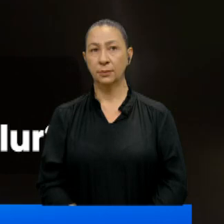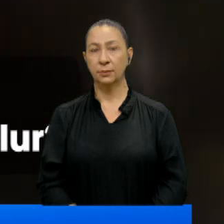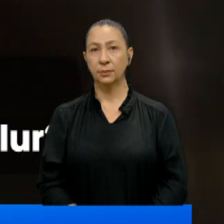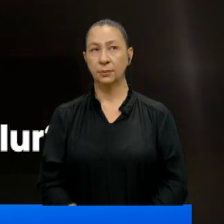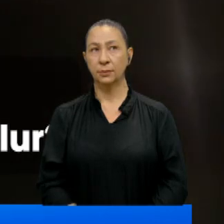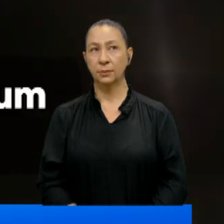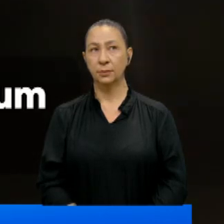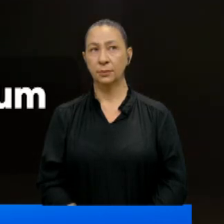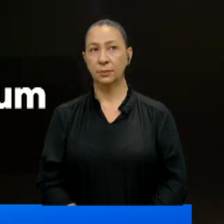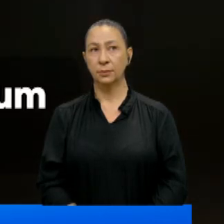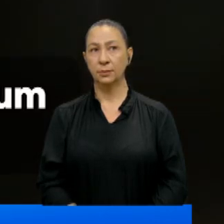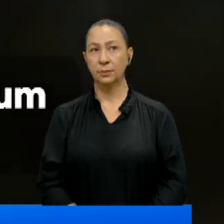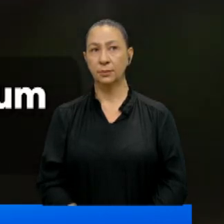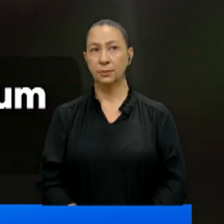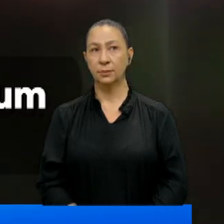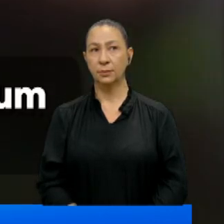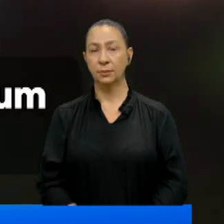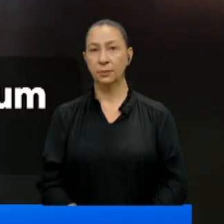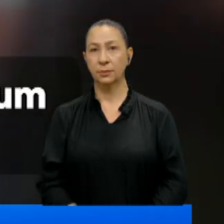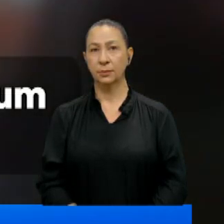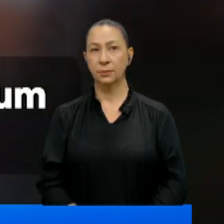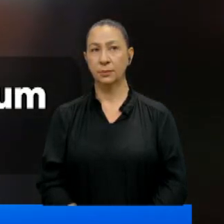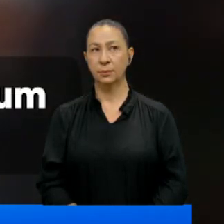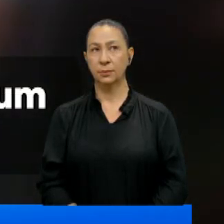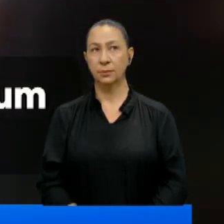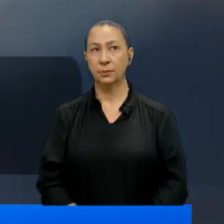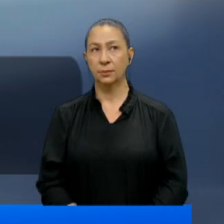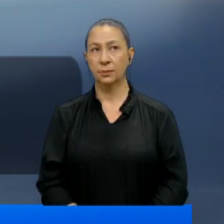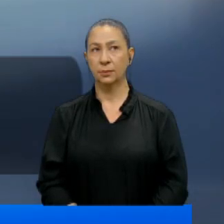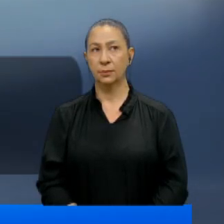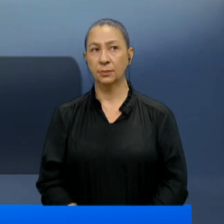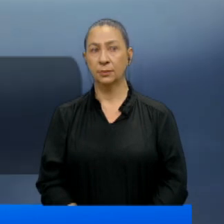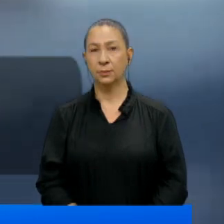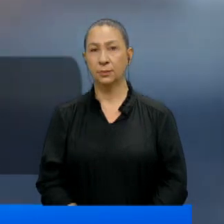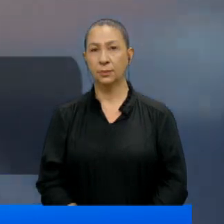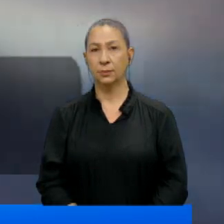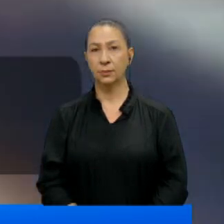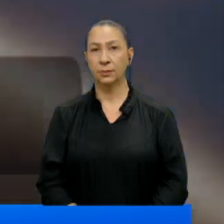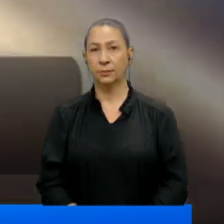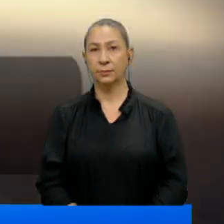ya böyle terbiyesizlik tamam. Olur. Ne zaman erdemliğe gelsem bu pislikle uğraşıyorum. Milletvekili aracı olarak çıkmıyor. Bilgi vereceğim şimdi şu an.